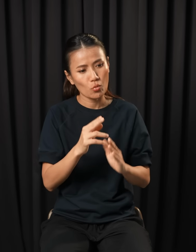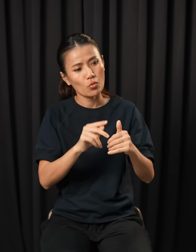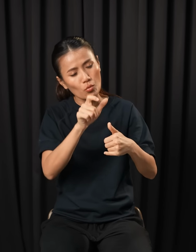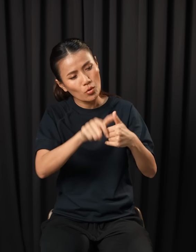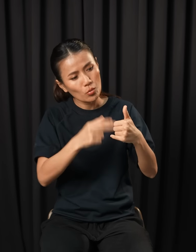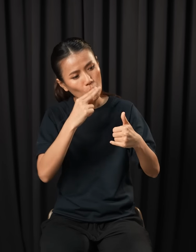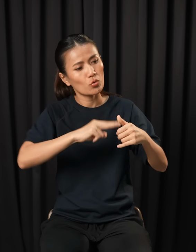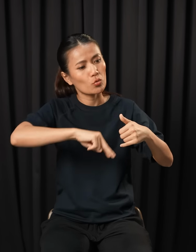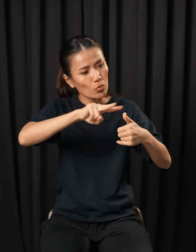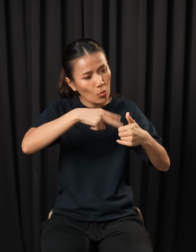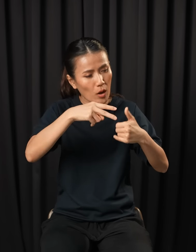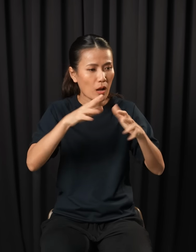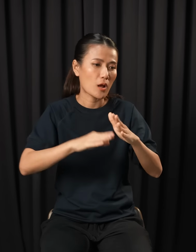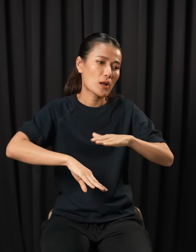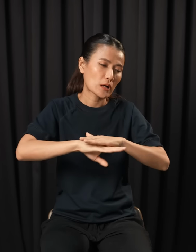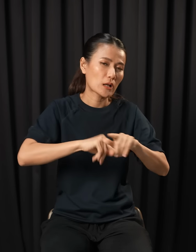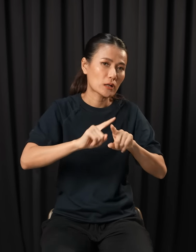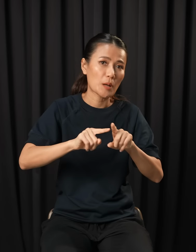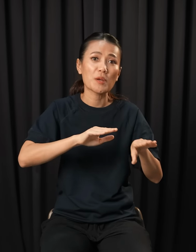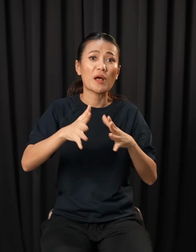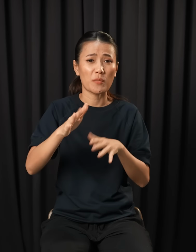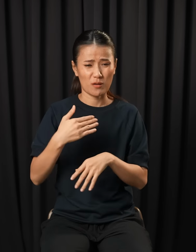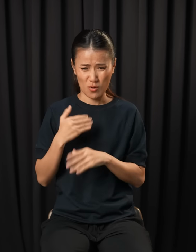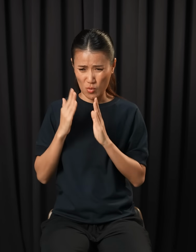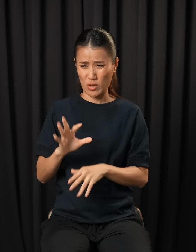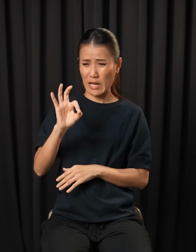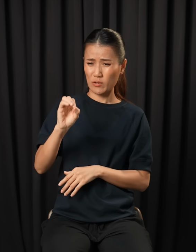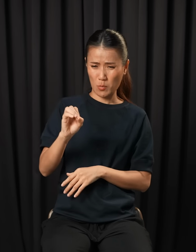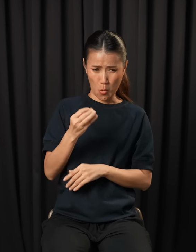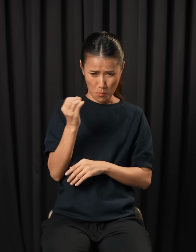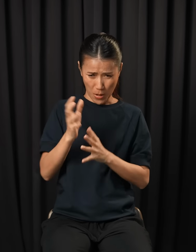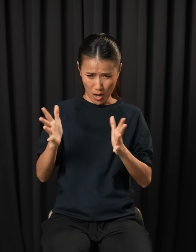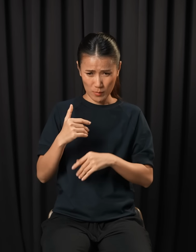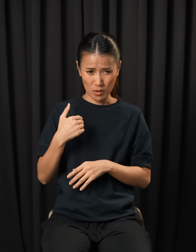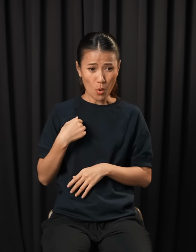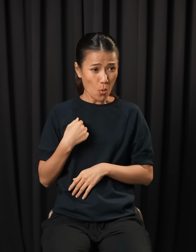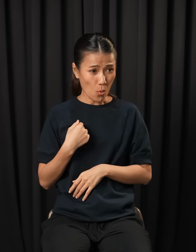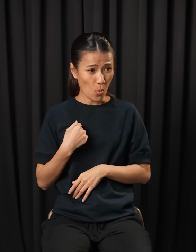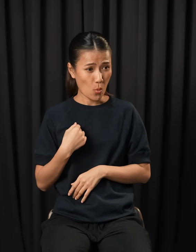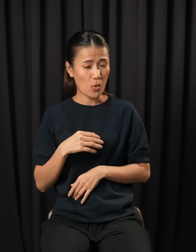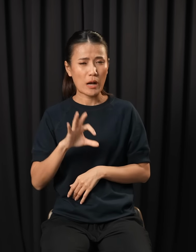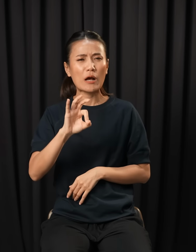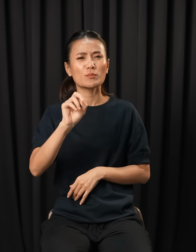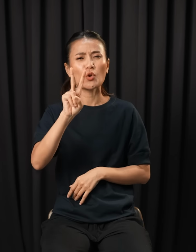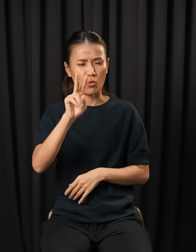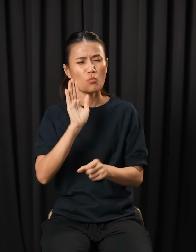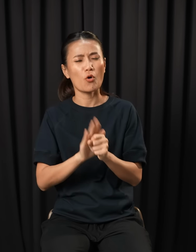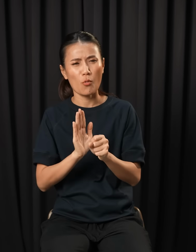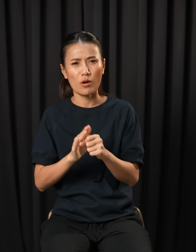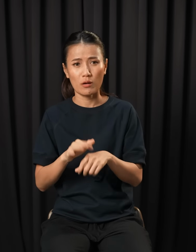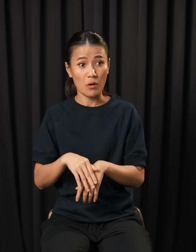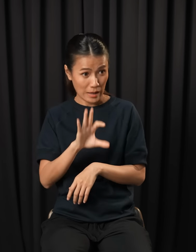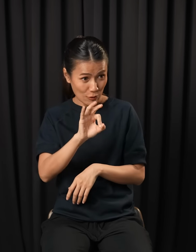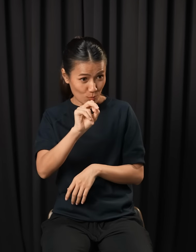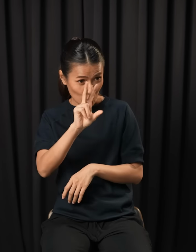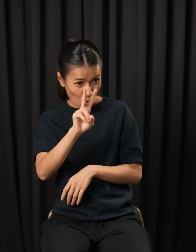คนปุ๊บเนี่ยก็คือคุณสมบัติไม่ผ่านเอกสารไม่ครบบ้างแล้วก็มีถอนตัวด้วยเรื่องเหตุผลส่วนตัวครอบครัวสุขภาพ แต่90ก็เยอะแล้ว เดี๋ยวผมก็คิ